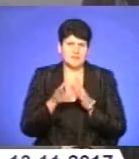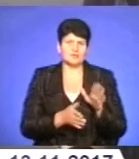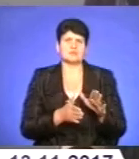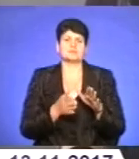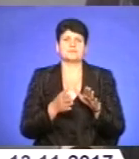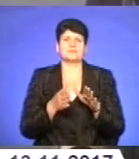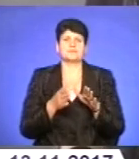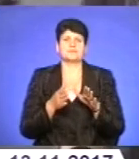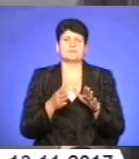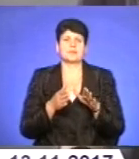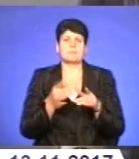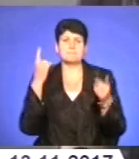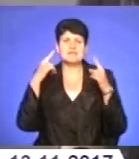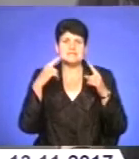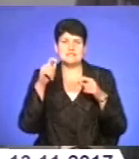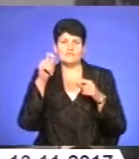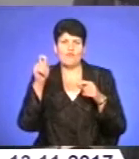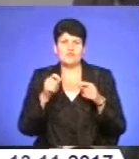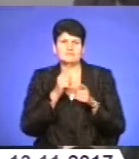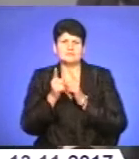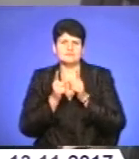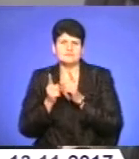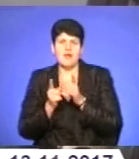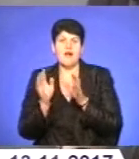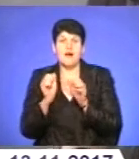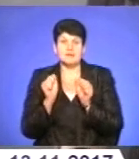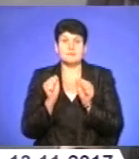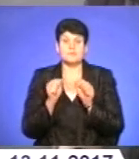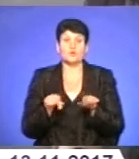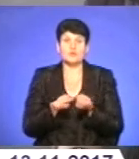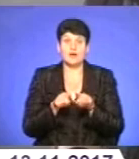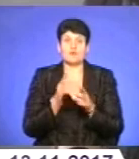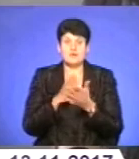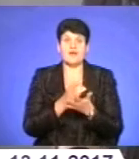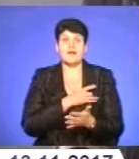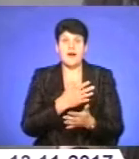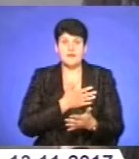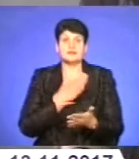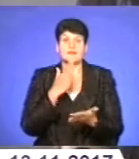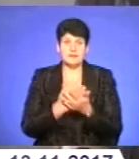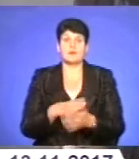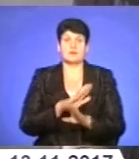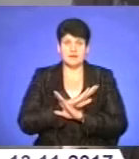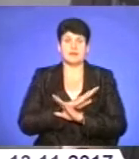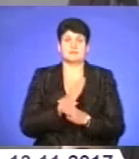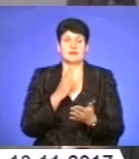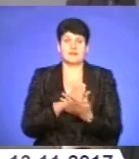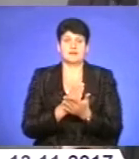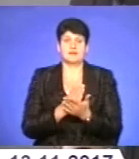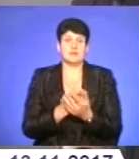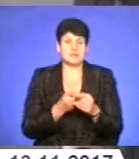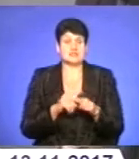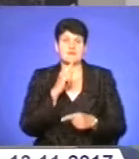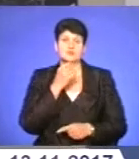змінюється, мистецтво війни як таке змінюється, але все одно є ранені, є загиблі. І про це